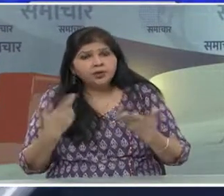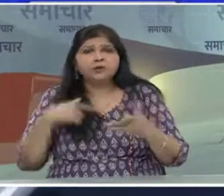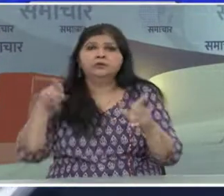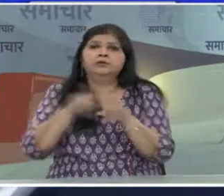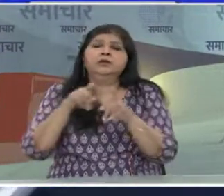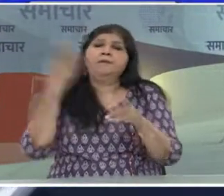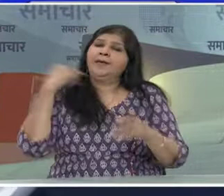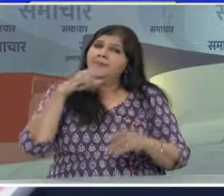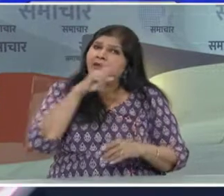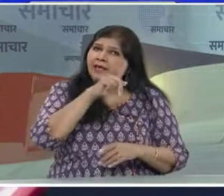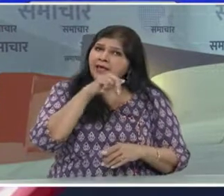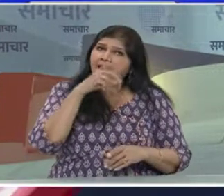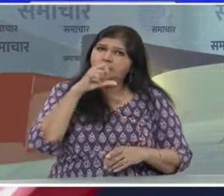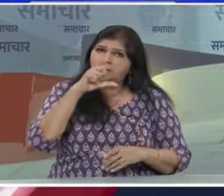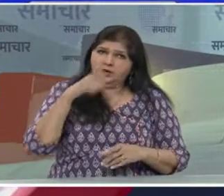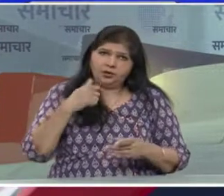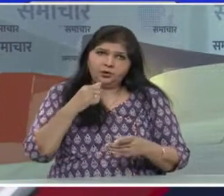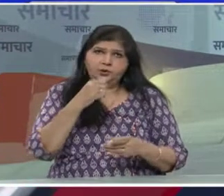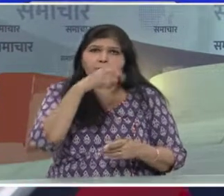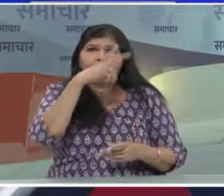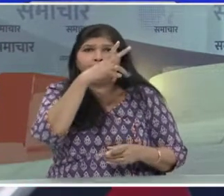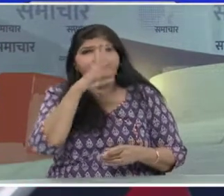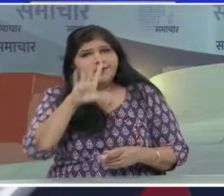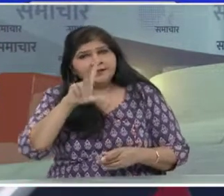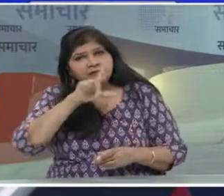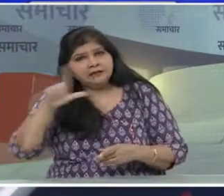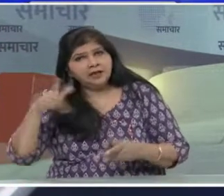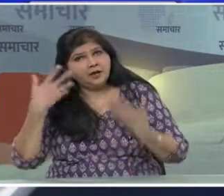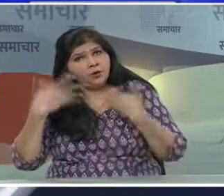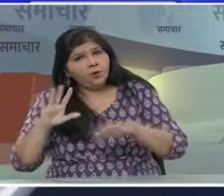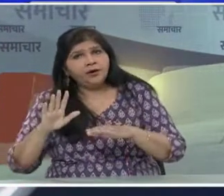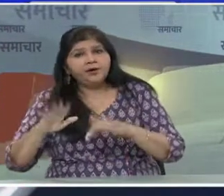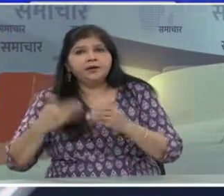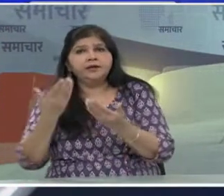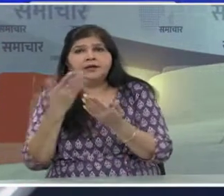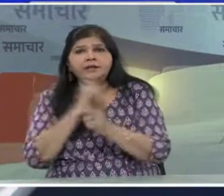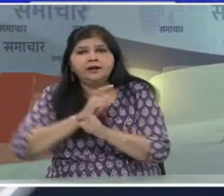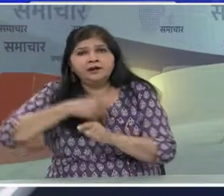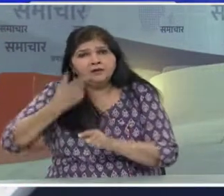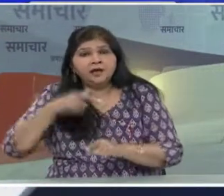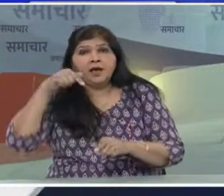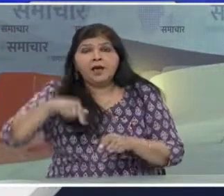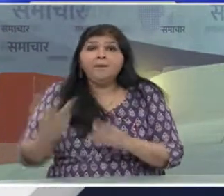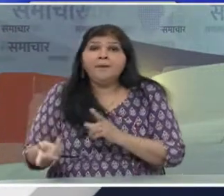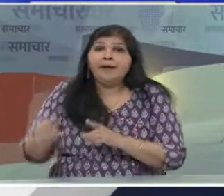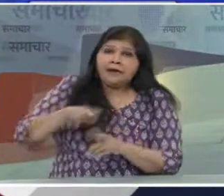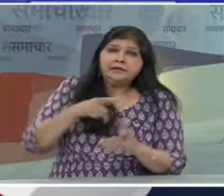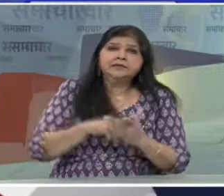1,35,00,000 को किया है, इसके अब 1,65,00,000 को और करने का प्रावधान इसमें किया गया है।